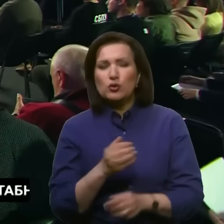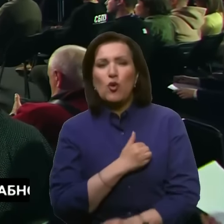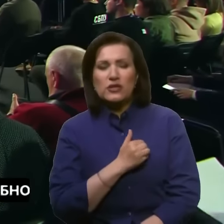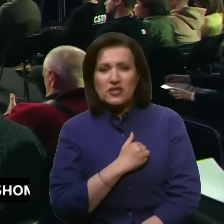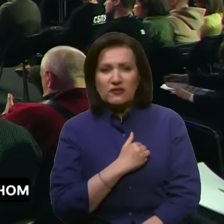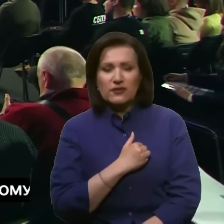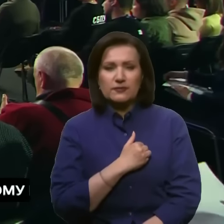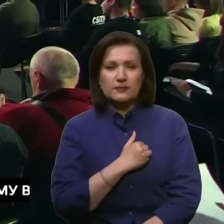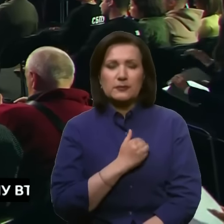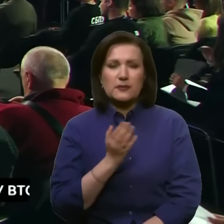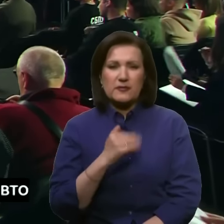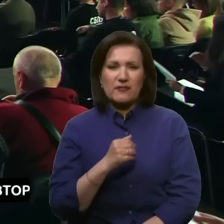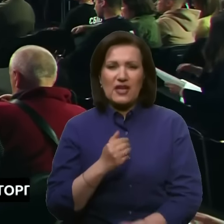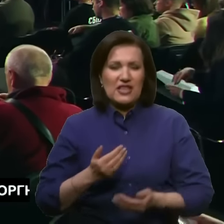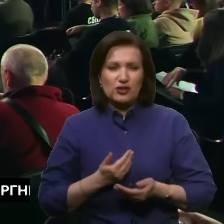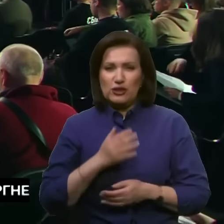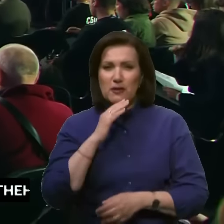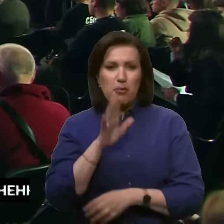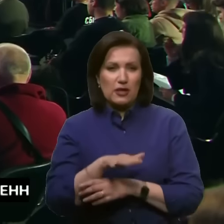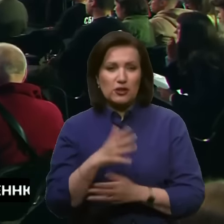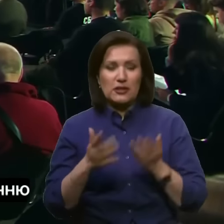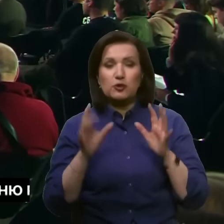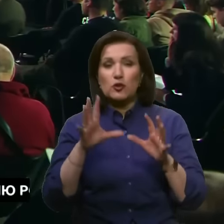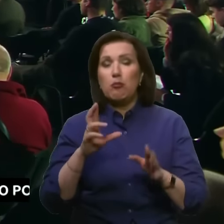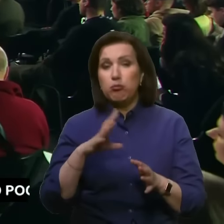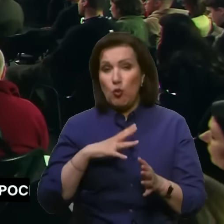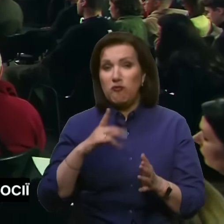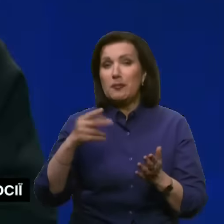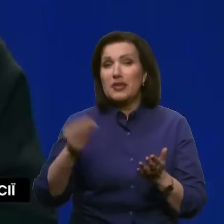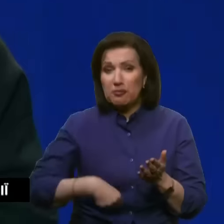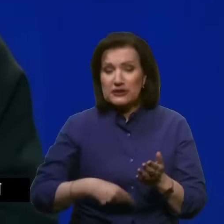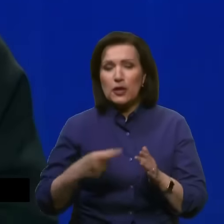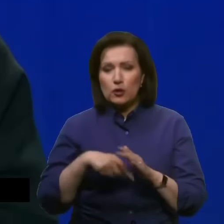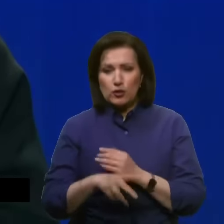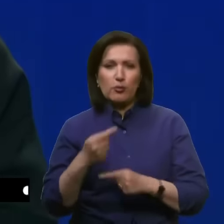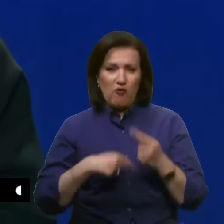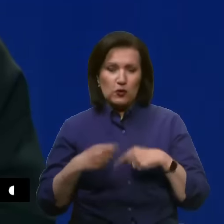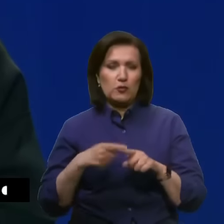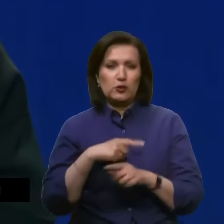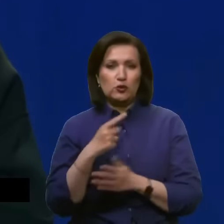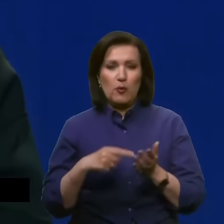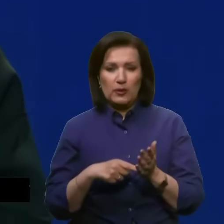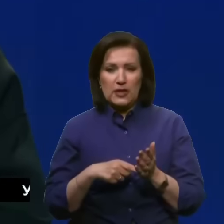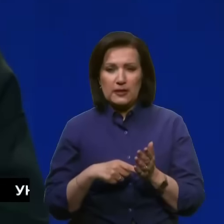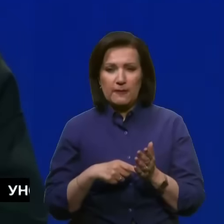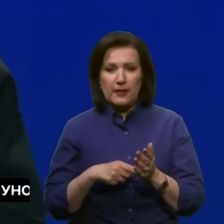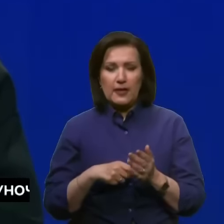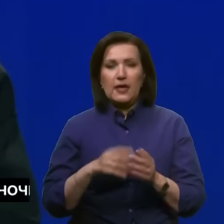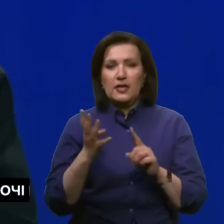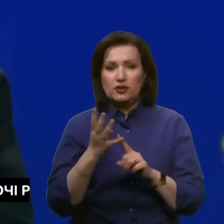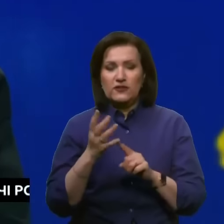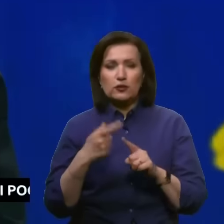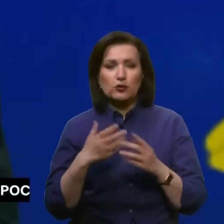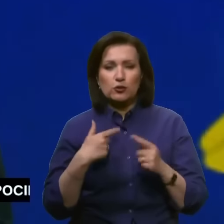хотів. Давайте не жити балачками. Якщо б закон був підписаний, тоді повернемось до цього питання. Четверте,